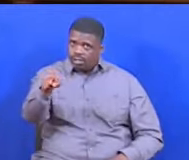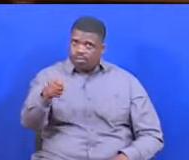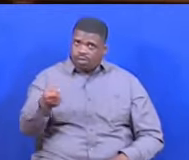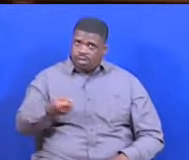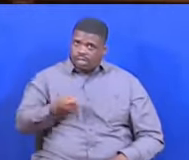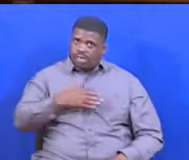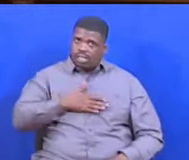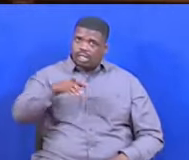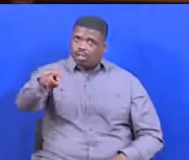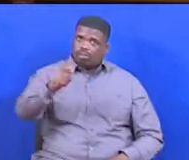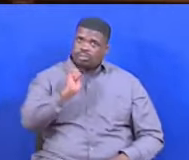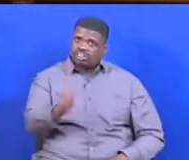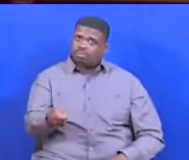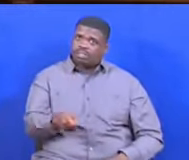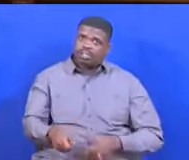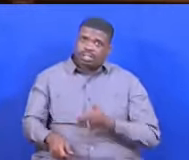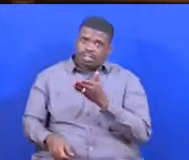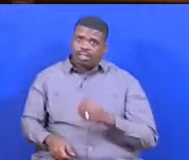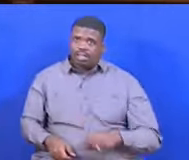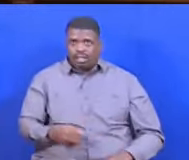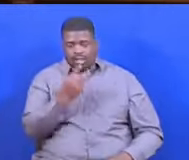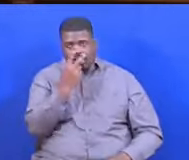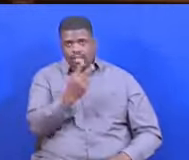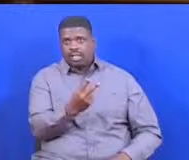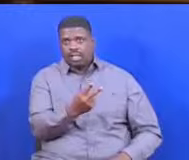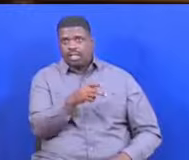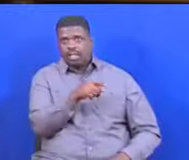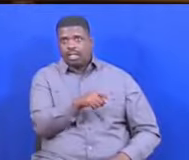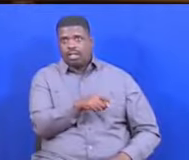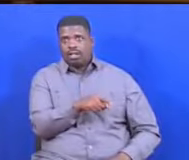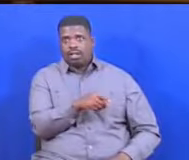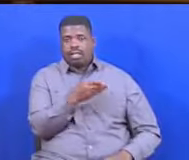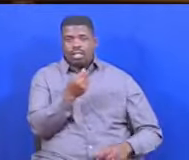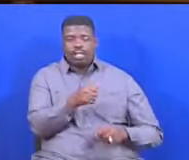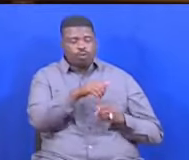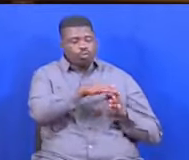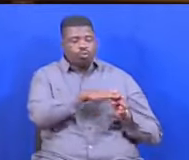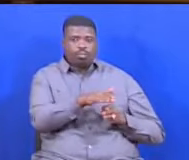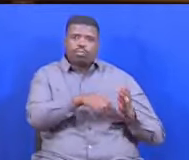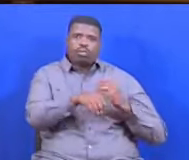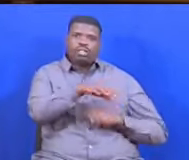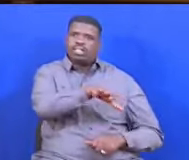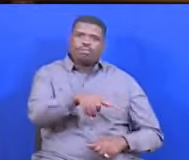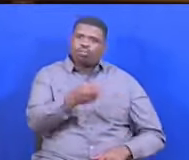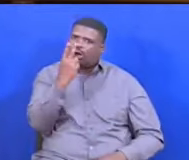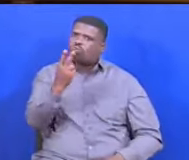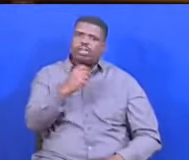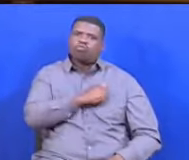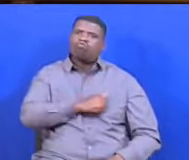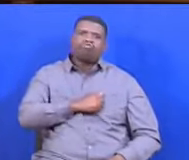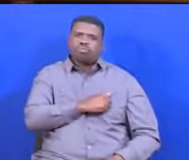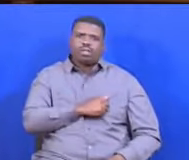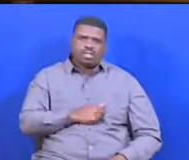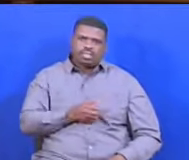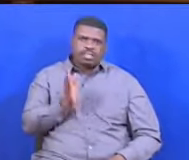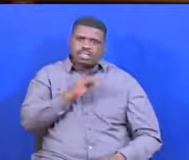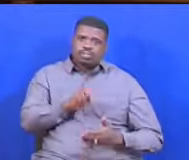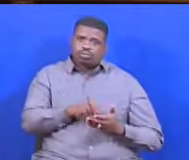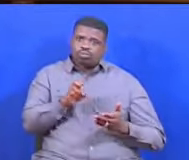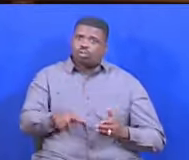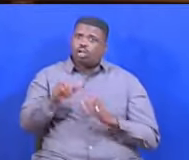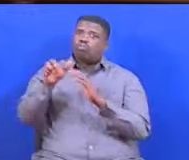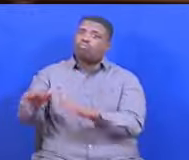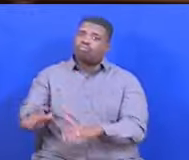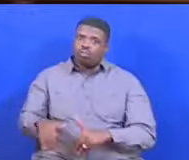dada yangu hapo Spika, mimi nikiangaliaga hela unazotumia kwenye jimbo huwa nakuonea huruma, na siku kija kutoka kwenye